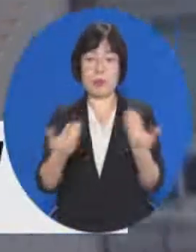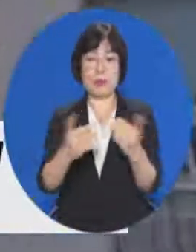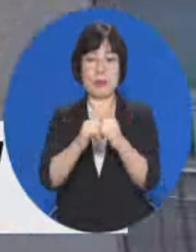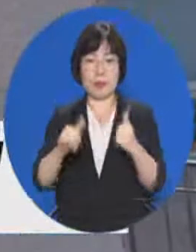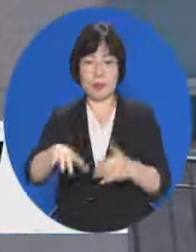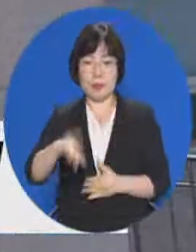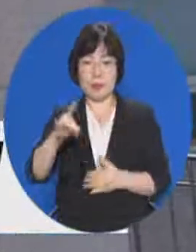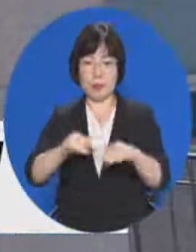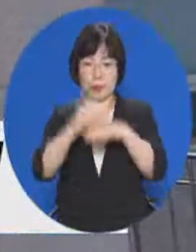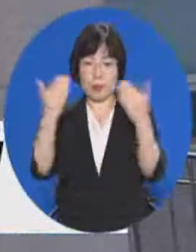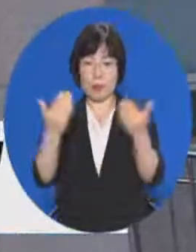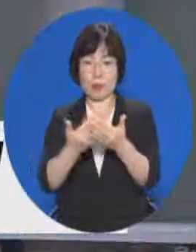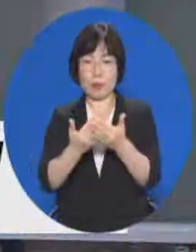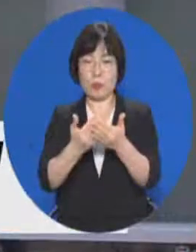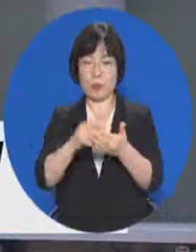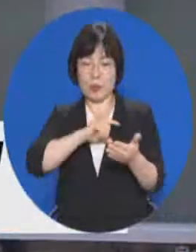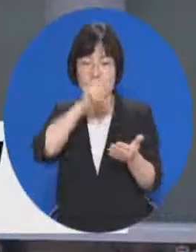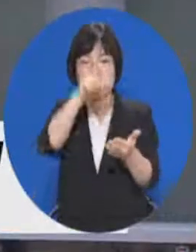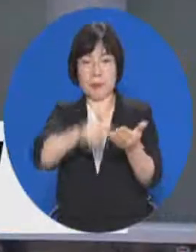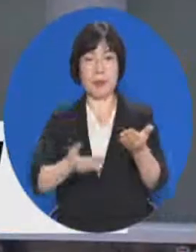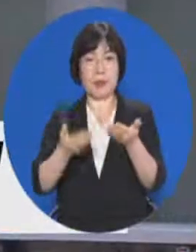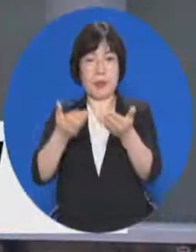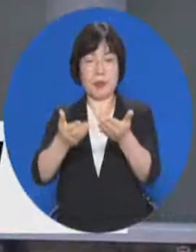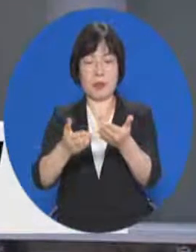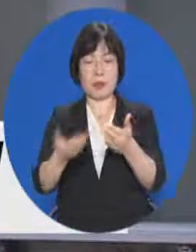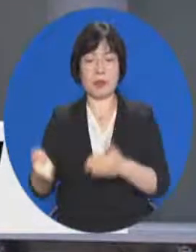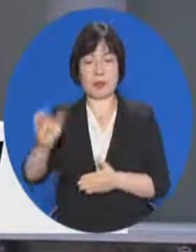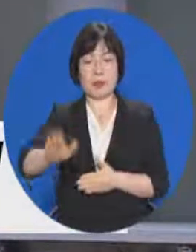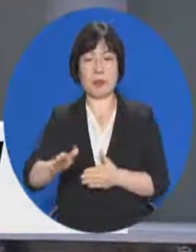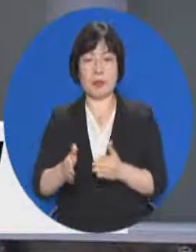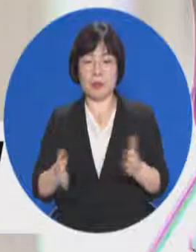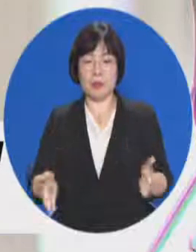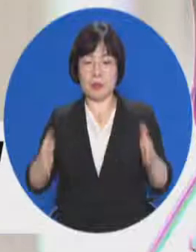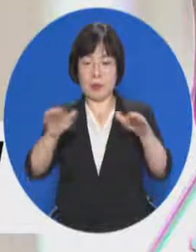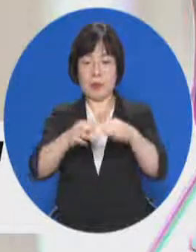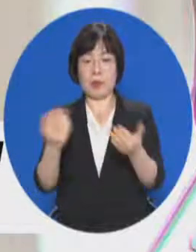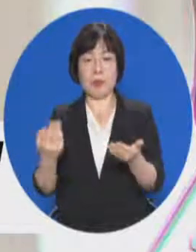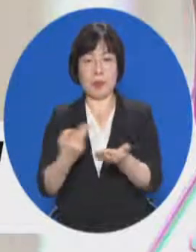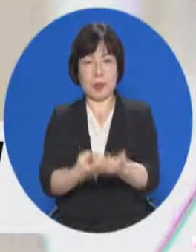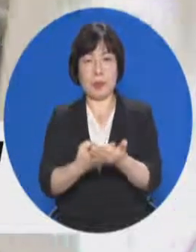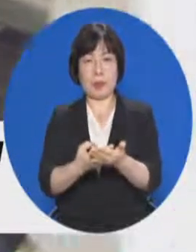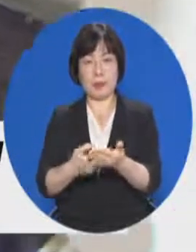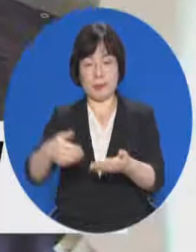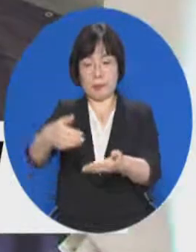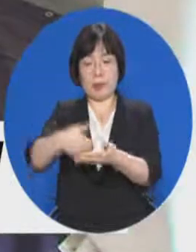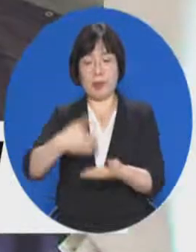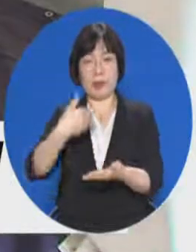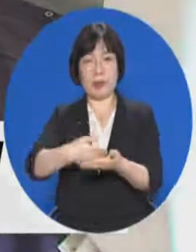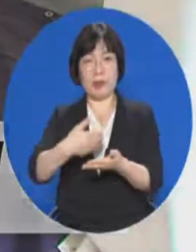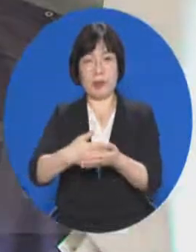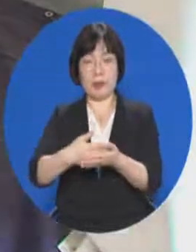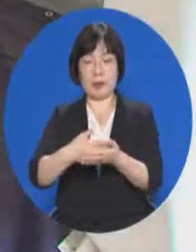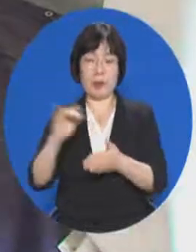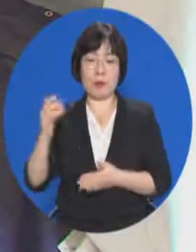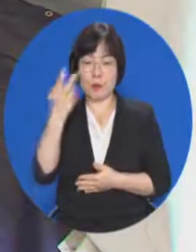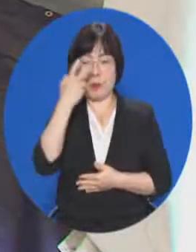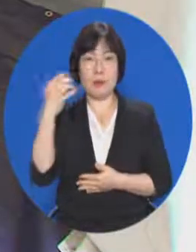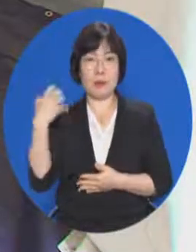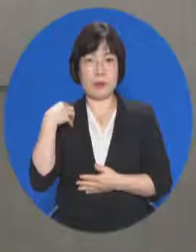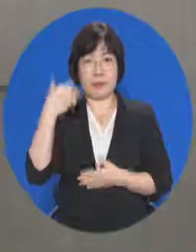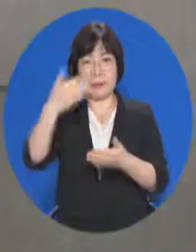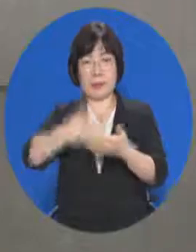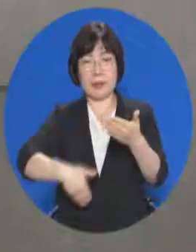처음에는 전체 인원을 올렸지만 감염 환자가 입원한 병동 인력으로 조정 요청에 따라 선별진료소는 빠지게 됐다고